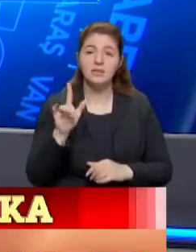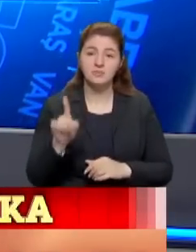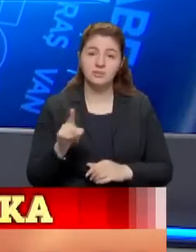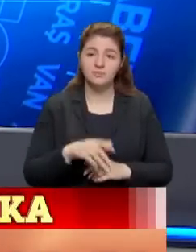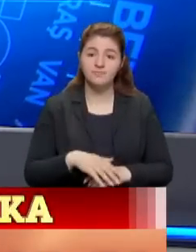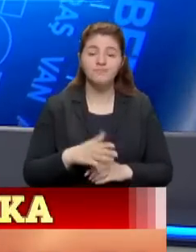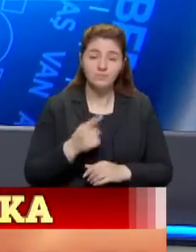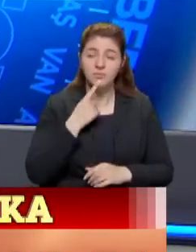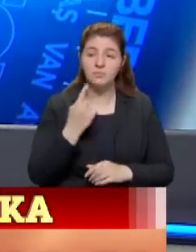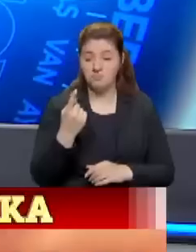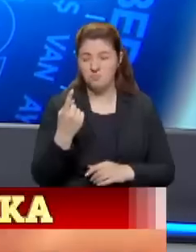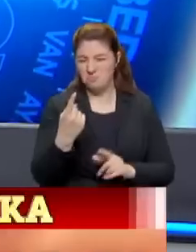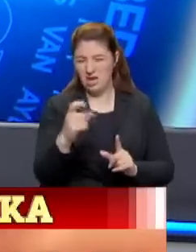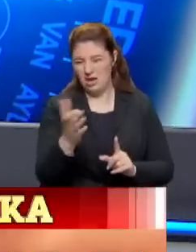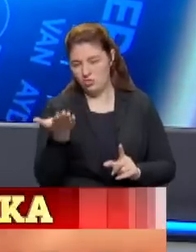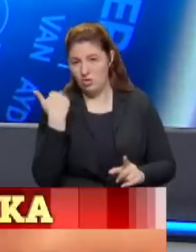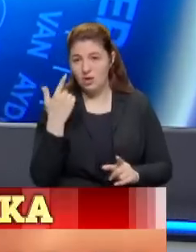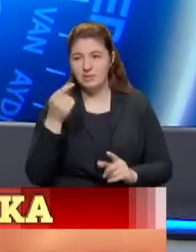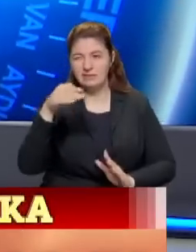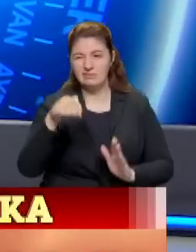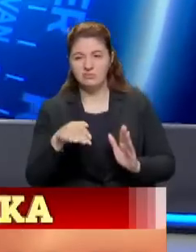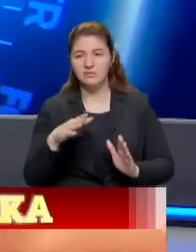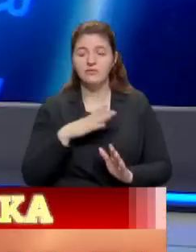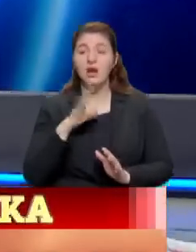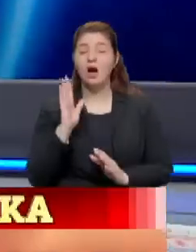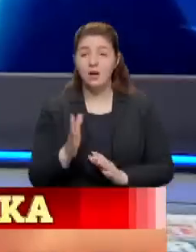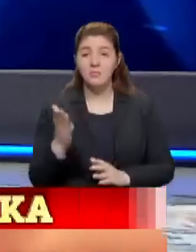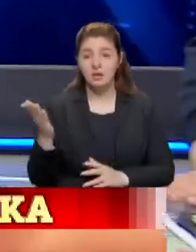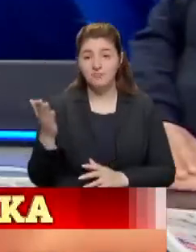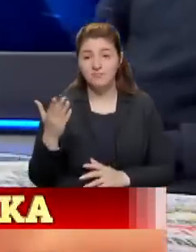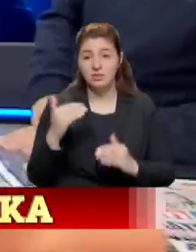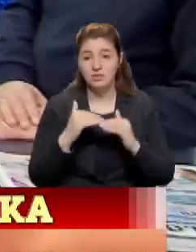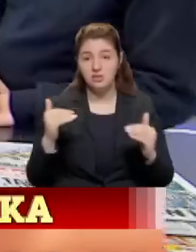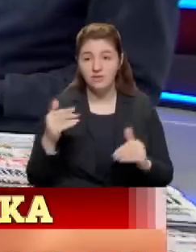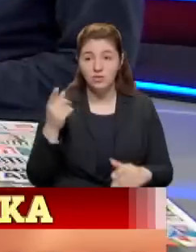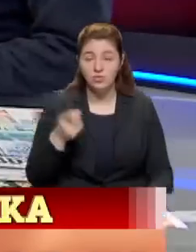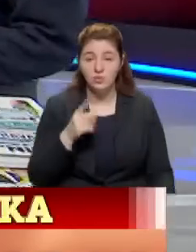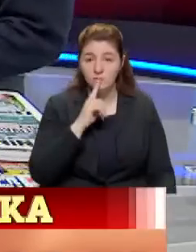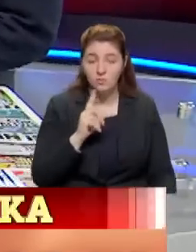%112.51. Geçen aya göre Bekir abi biraz düşüş var ama seviye